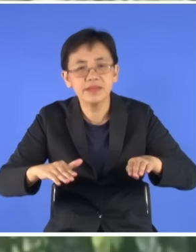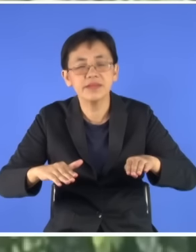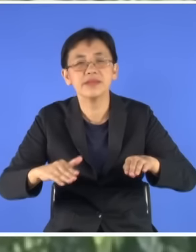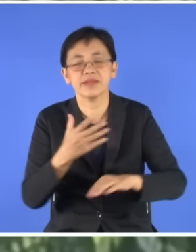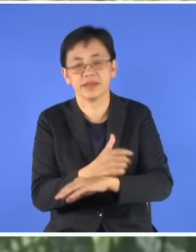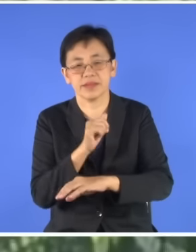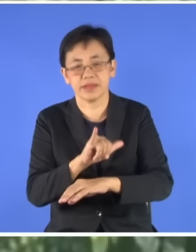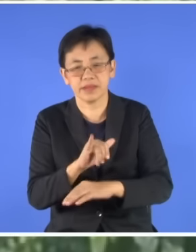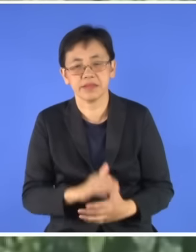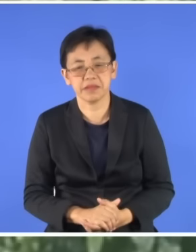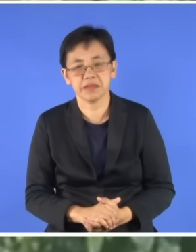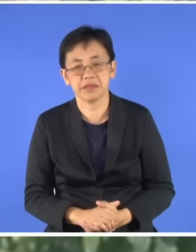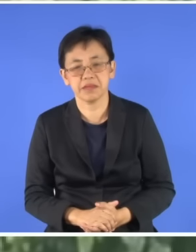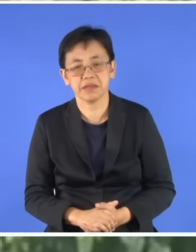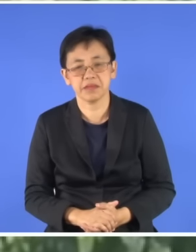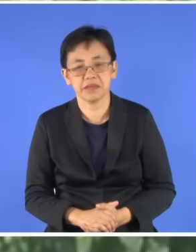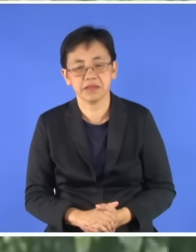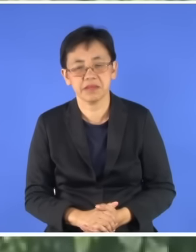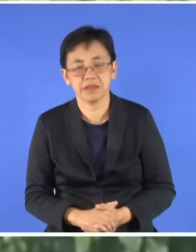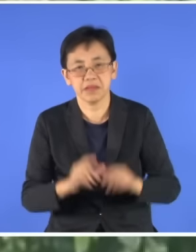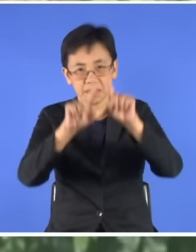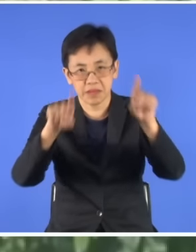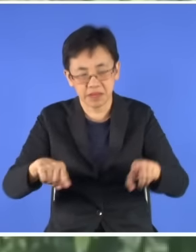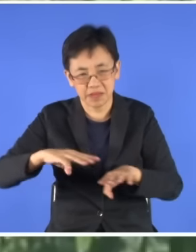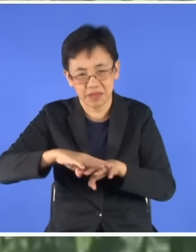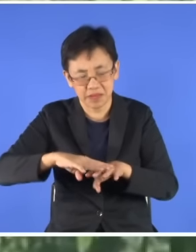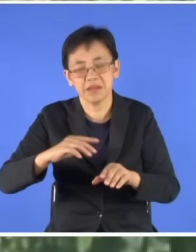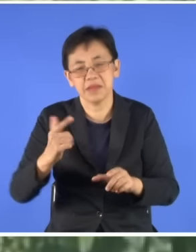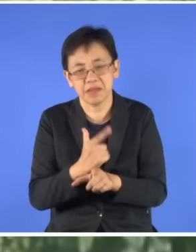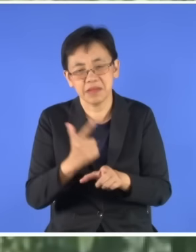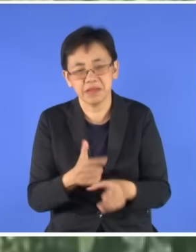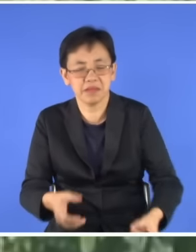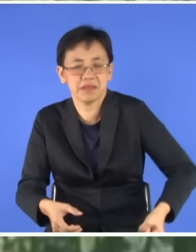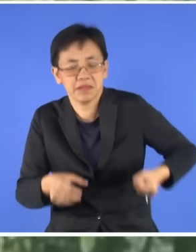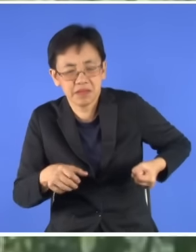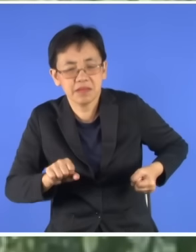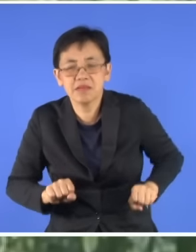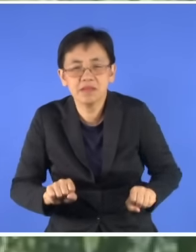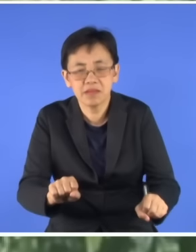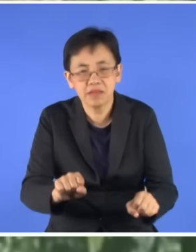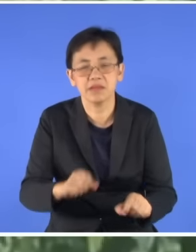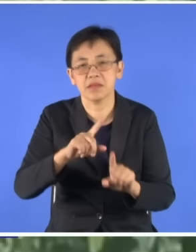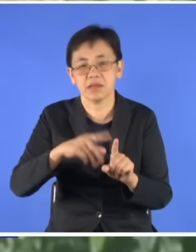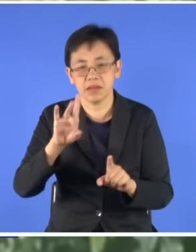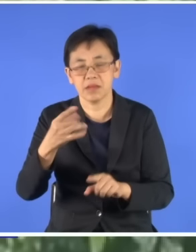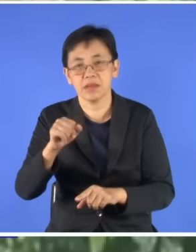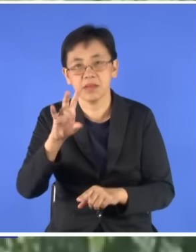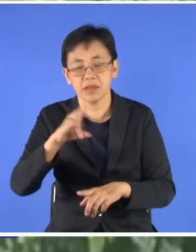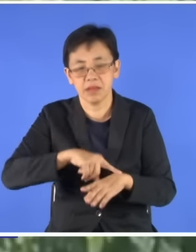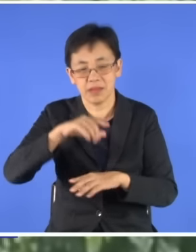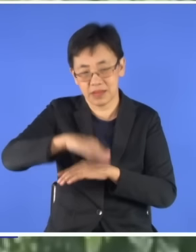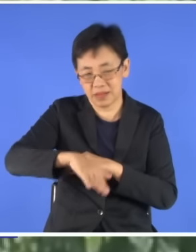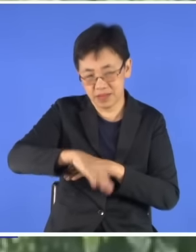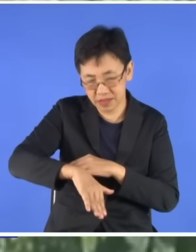ธยาเนี่ยแบกขึ้นรถเนี่ยหิ้วขึ้นรถถือขึ้นรถไปนะครับแล้วก็อีกวันนึงวันที่17สิงหาเนี่ยเวลาเย็นๆนะ